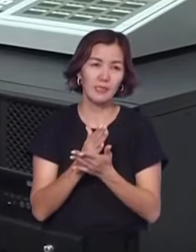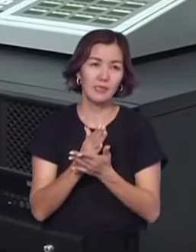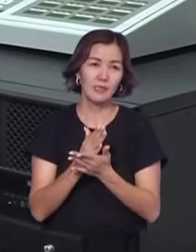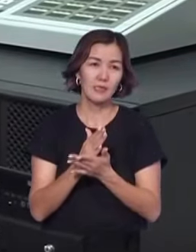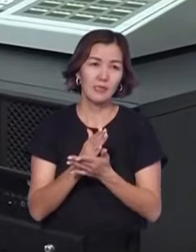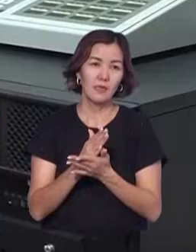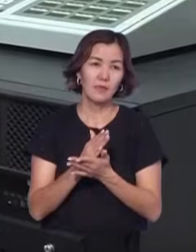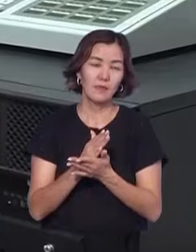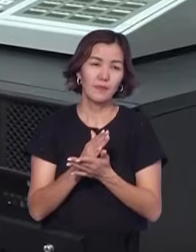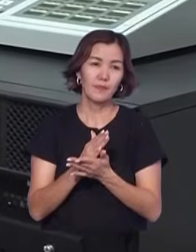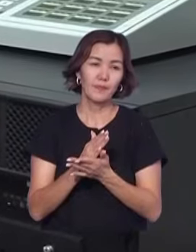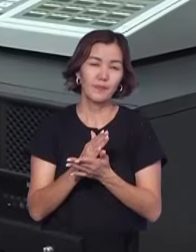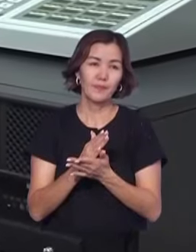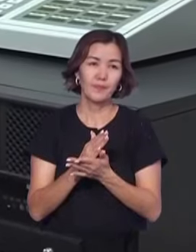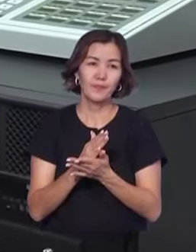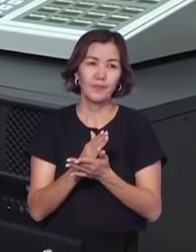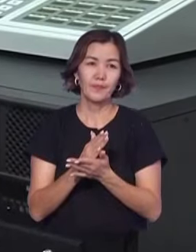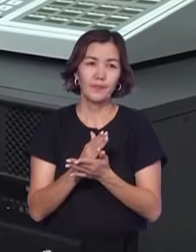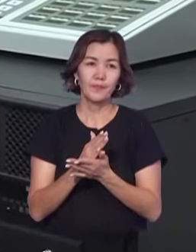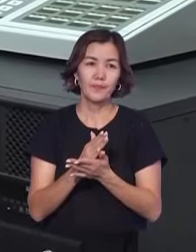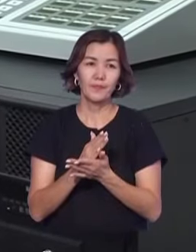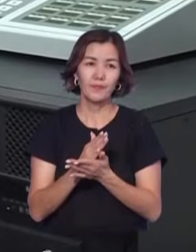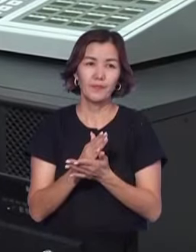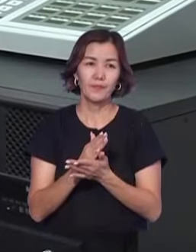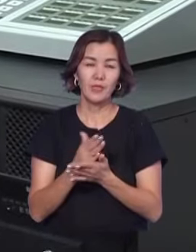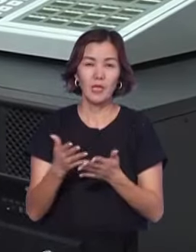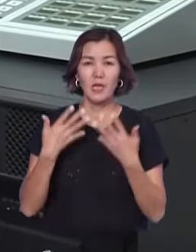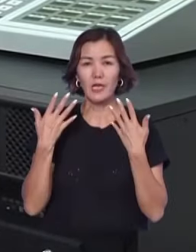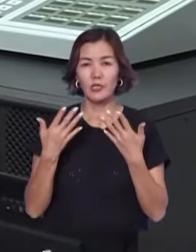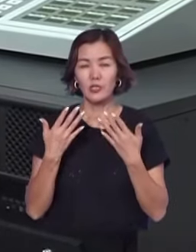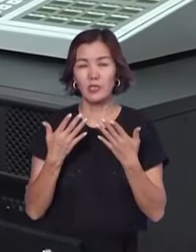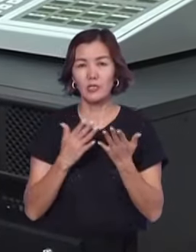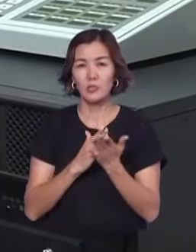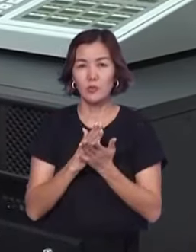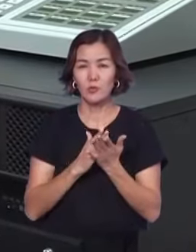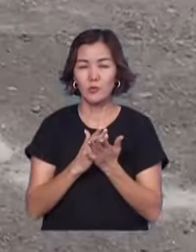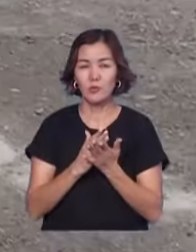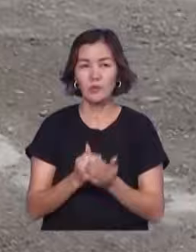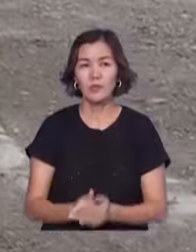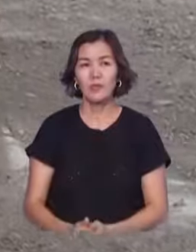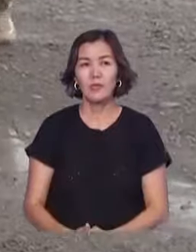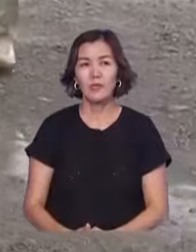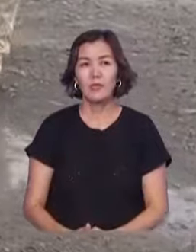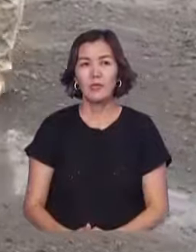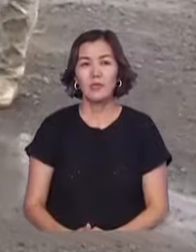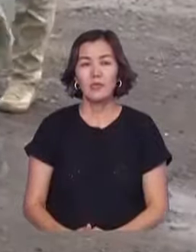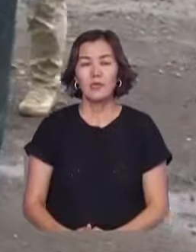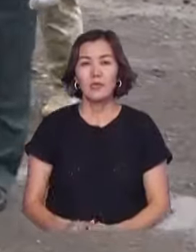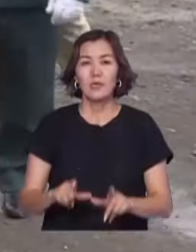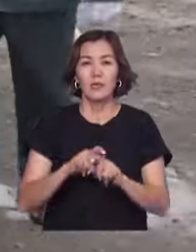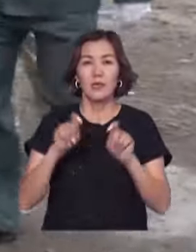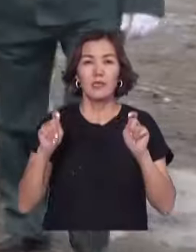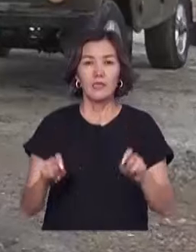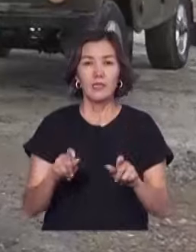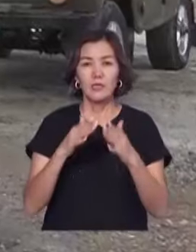сказать. Ну, даже несение службы приносится легче. Очень благодарен всем. В рамках открытия новой